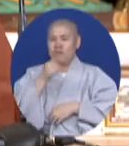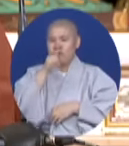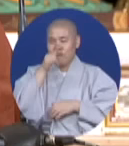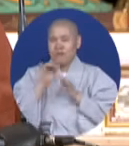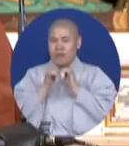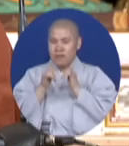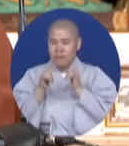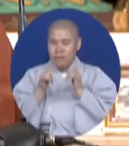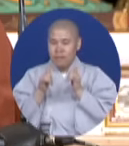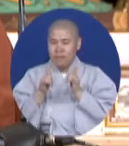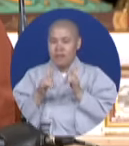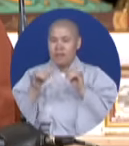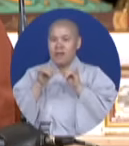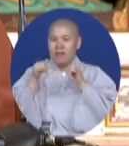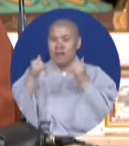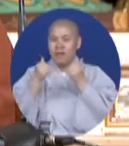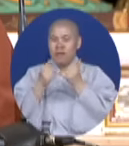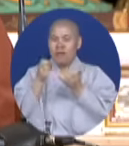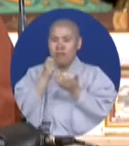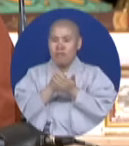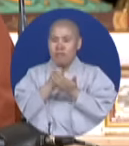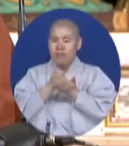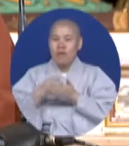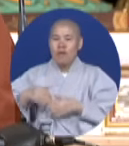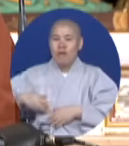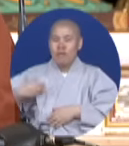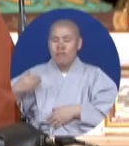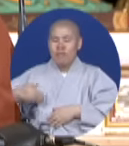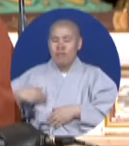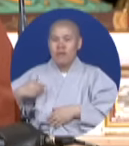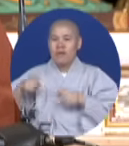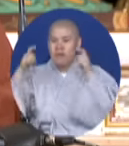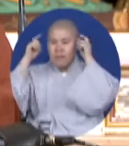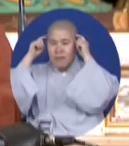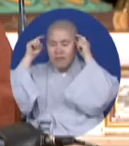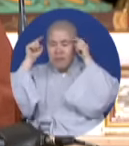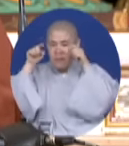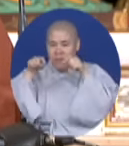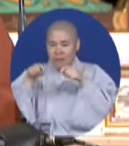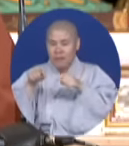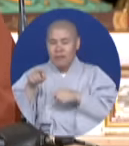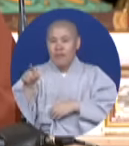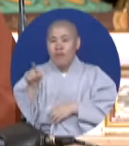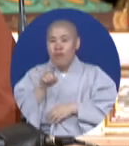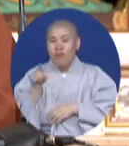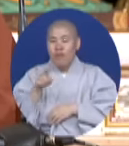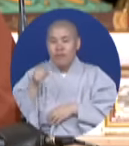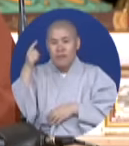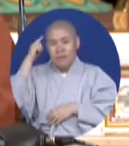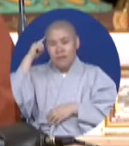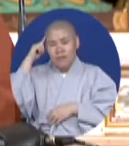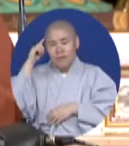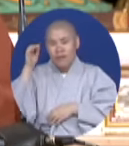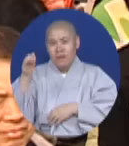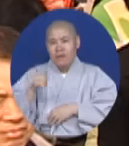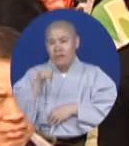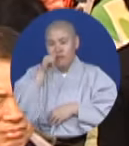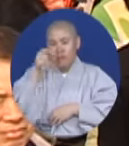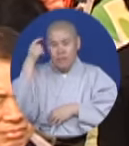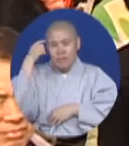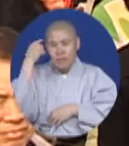그러면 인연법을 모르는 그 어리석음이 어떤 생각을 일으키고 있는가?